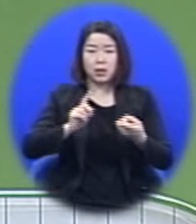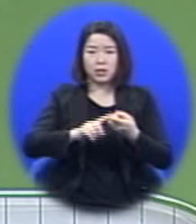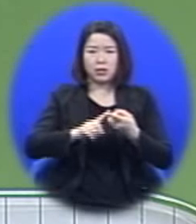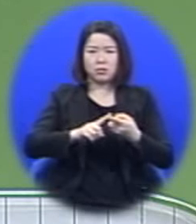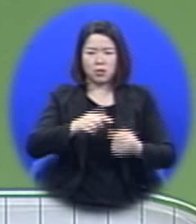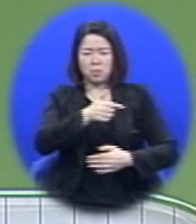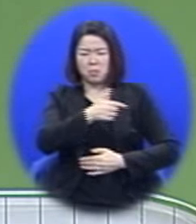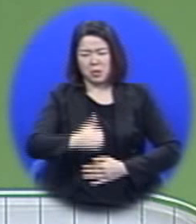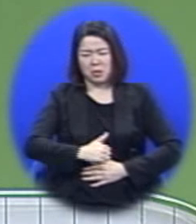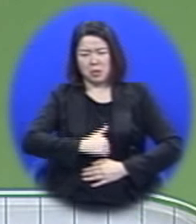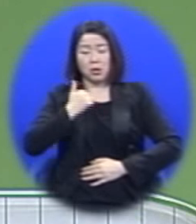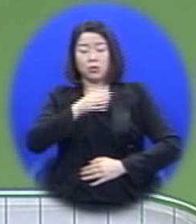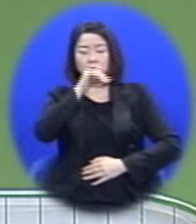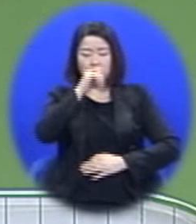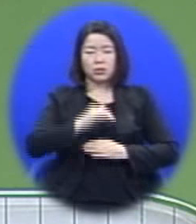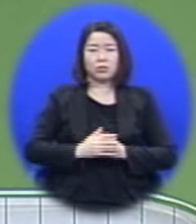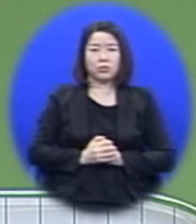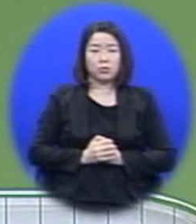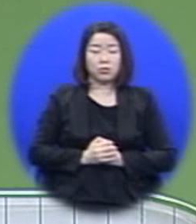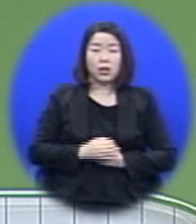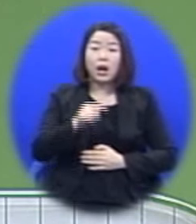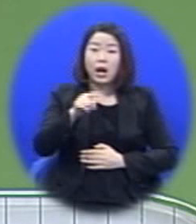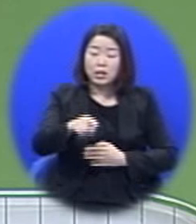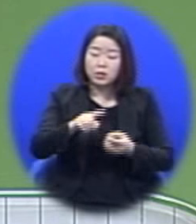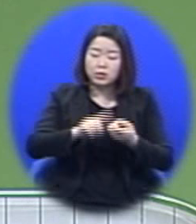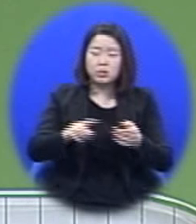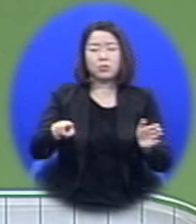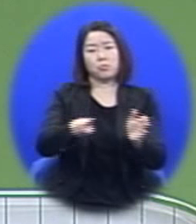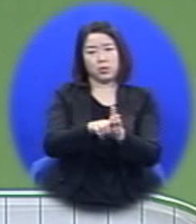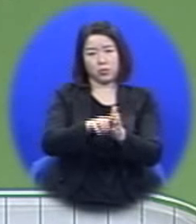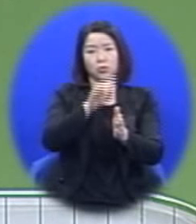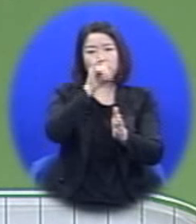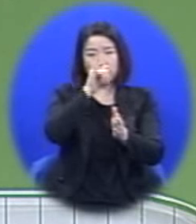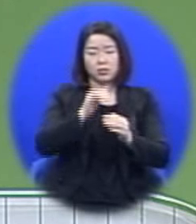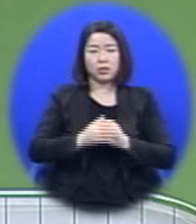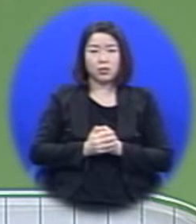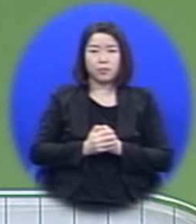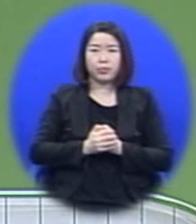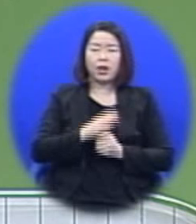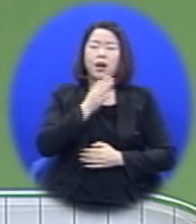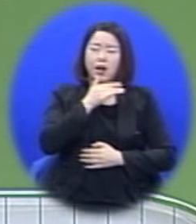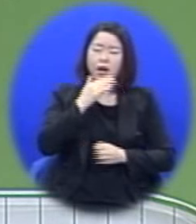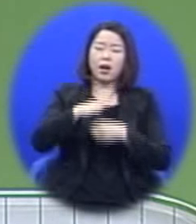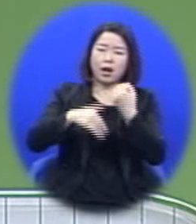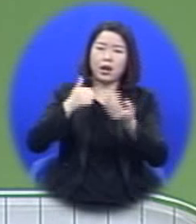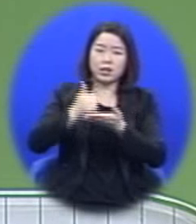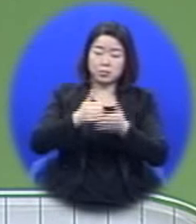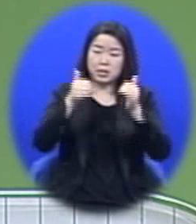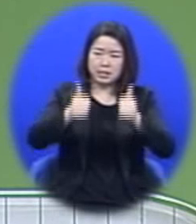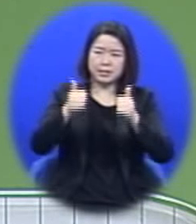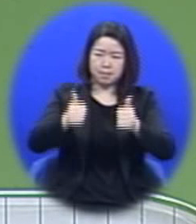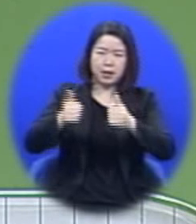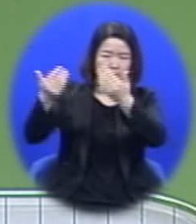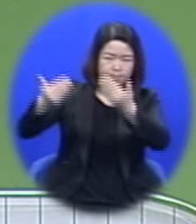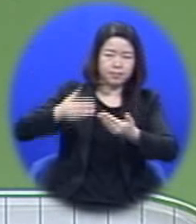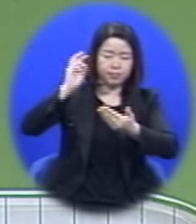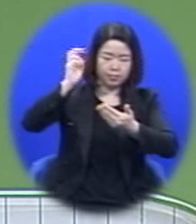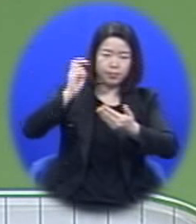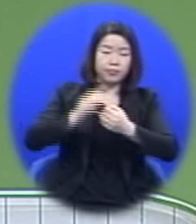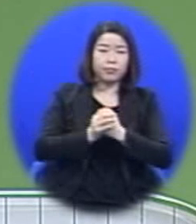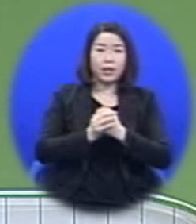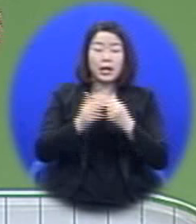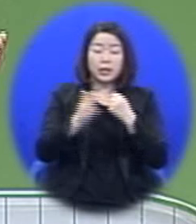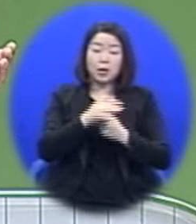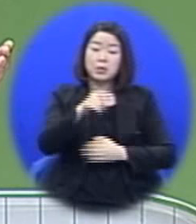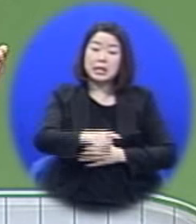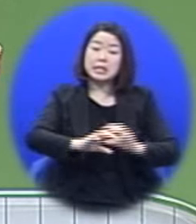진노하고 계십니다. 그걸 믿는 거예요. 아, 하나님이 재판하실 것이다. 그래서 이